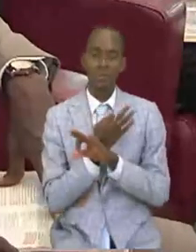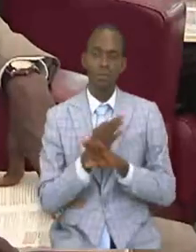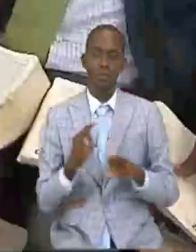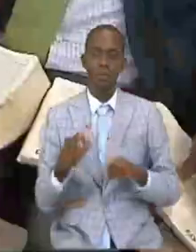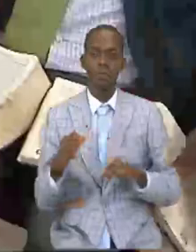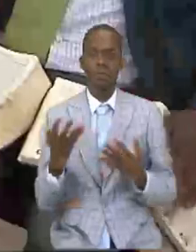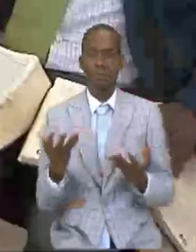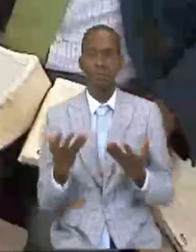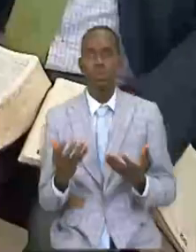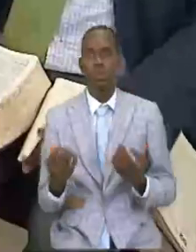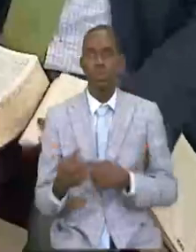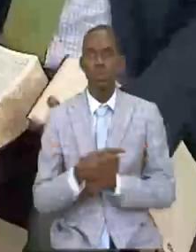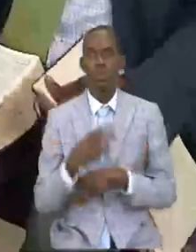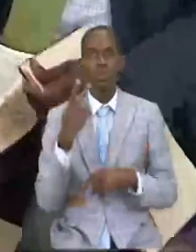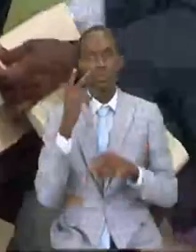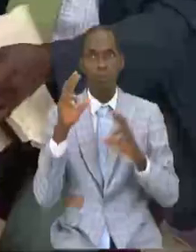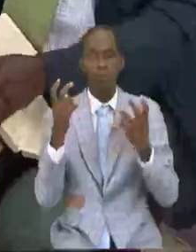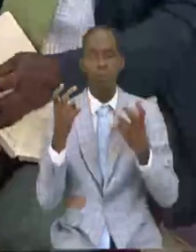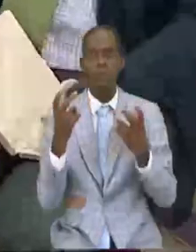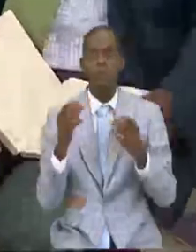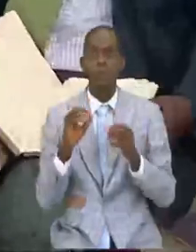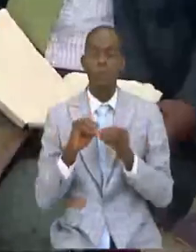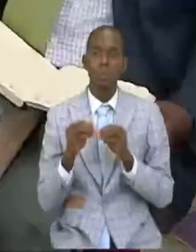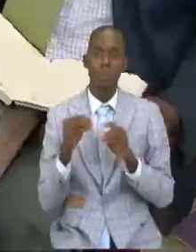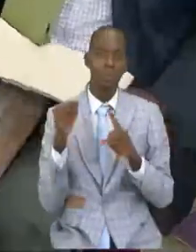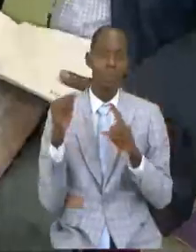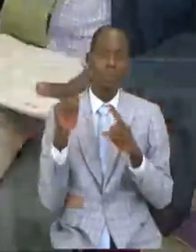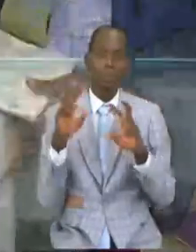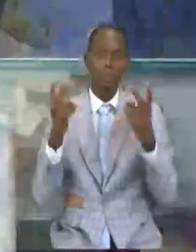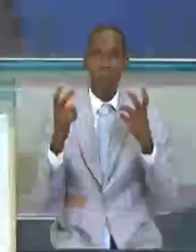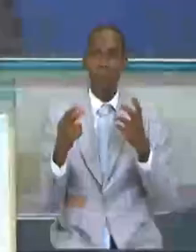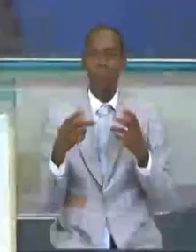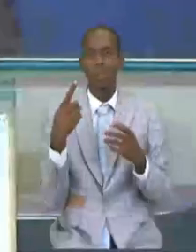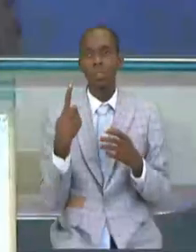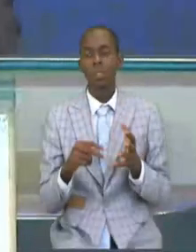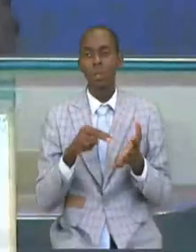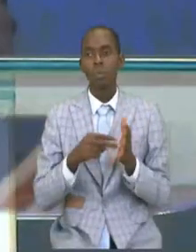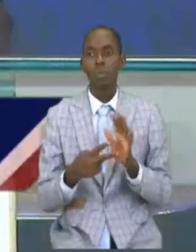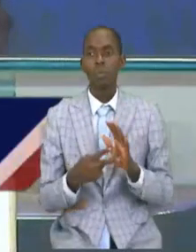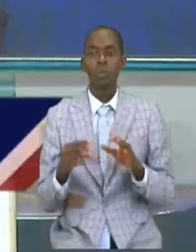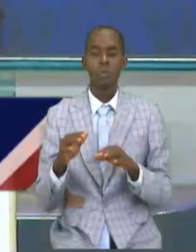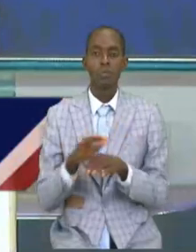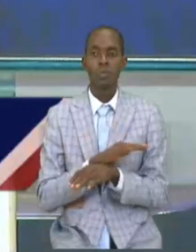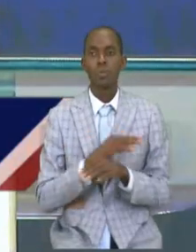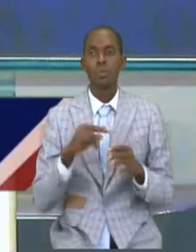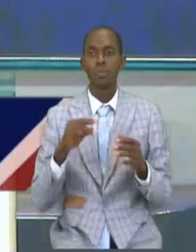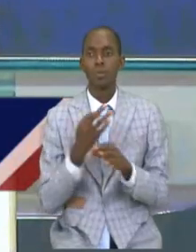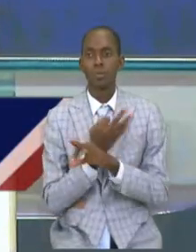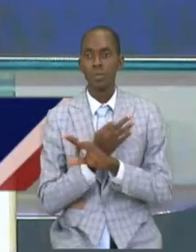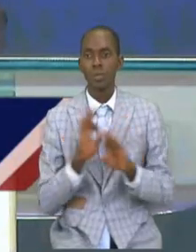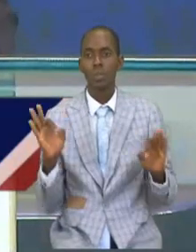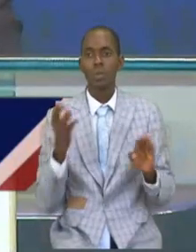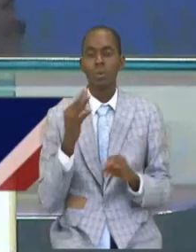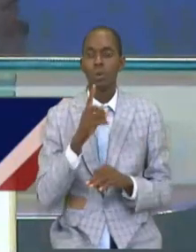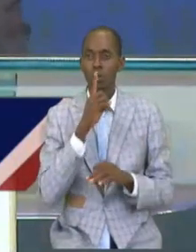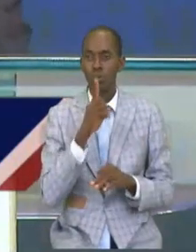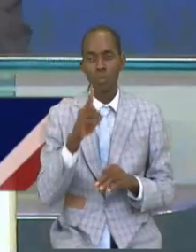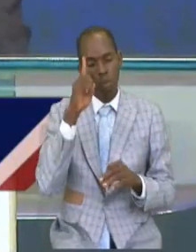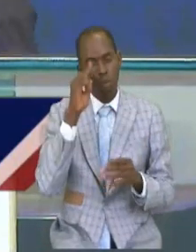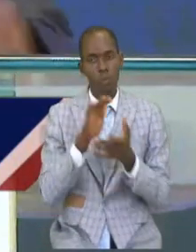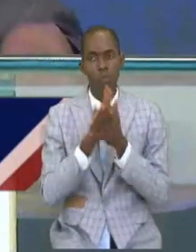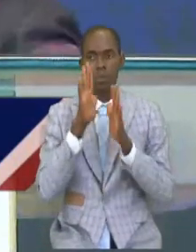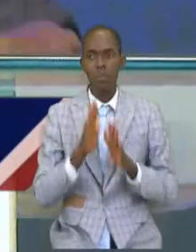liberté que nous considérons ce jour. Nous avons le message qui est la liberté déterminée des frères, des